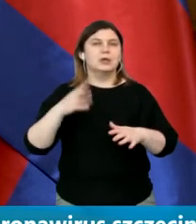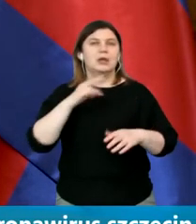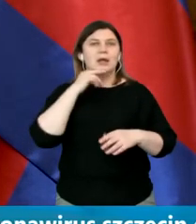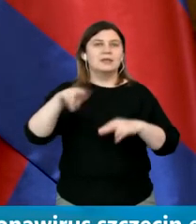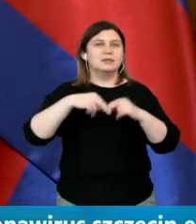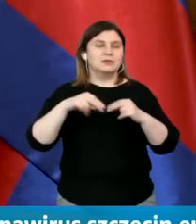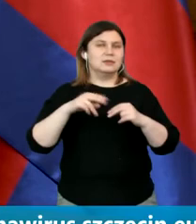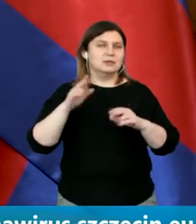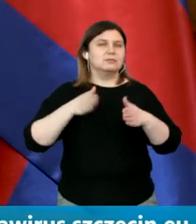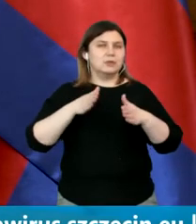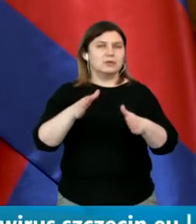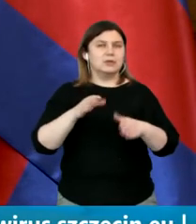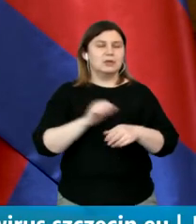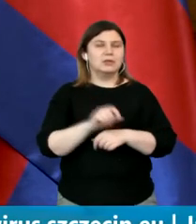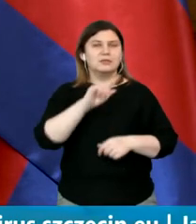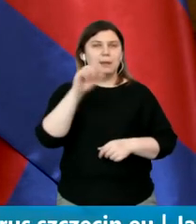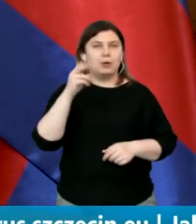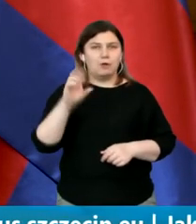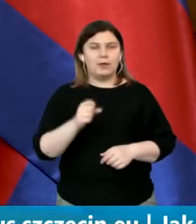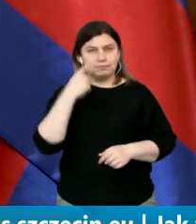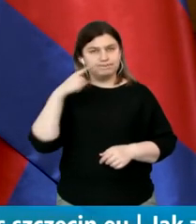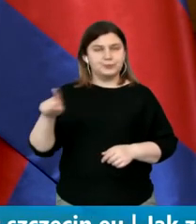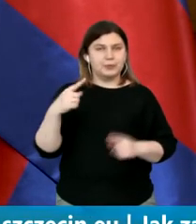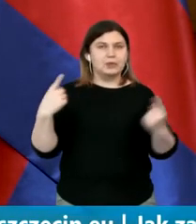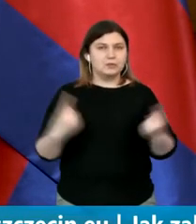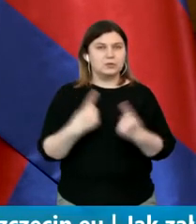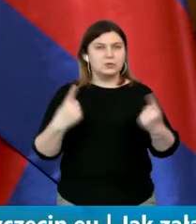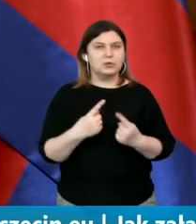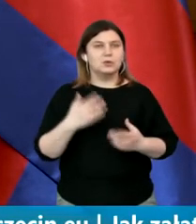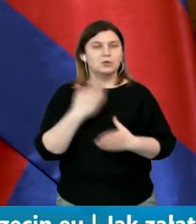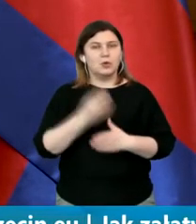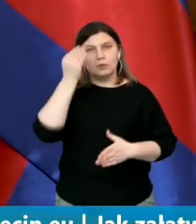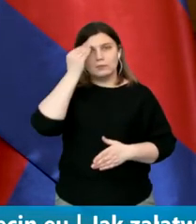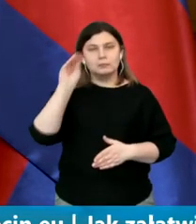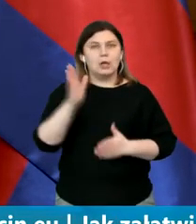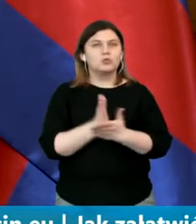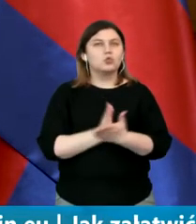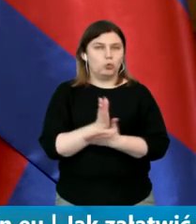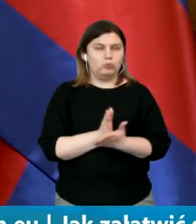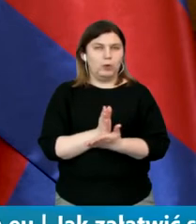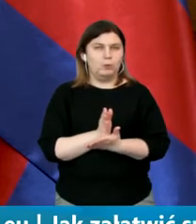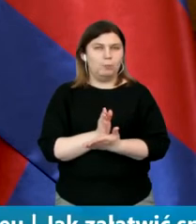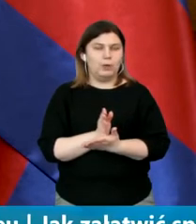centrum? Zauważyłem, Panie Pawle, tę sytuację, już dałem znak swoim służbom, aby